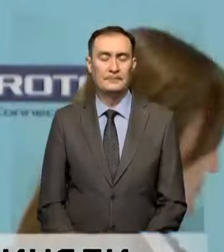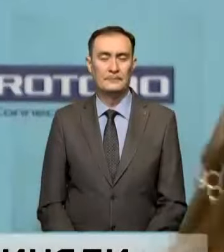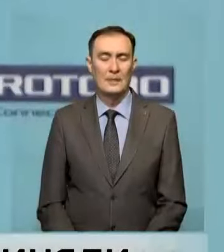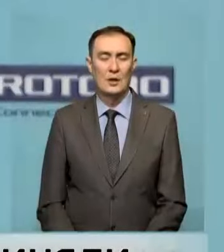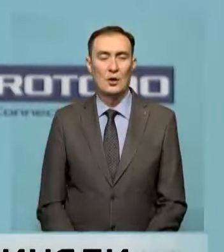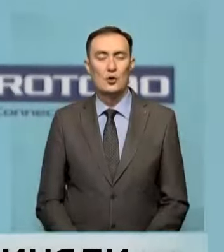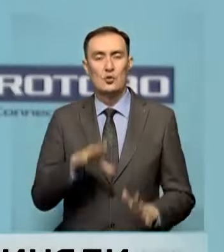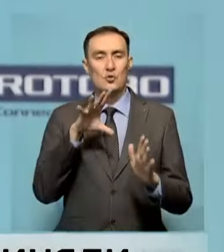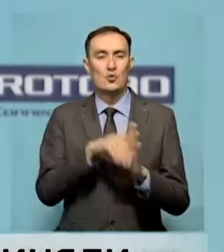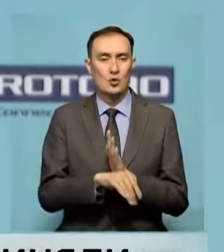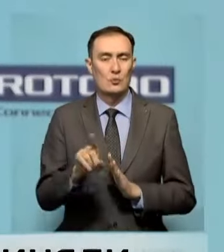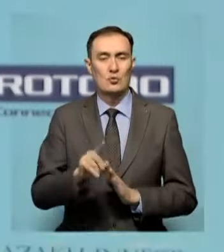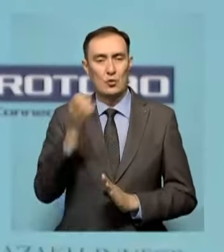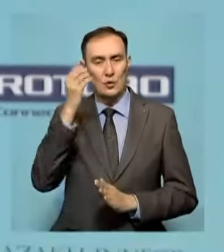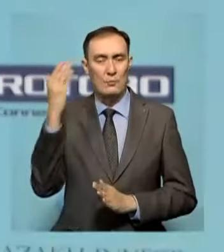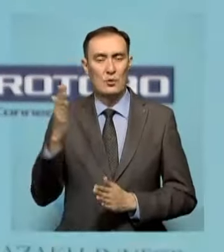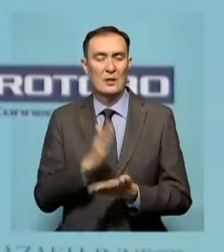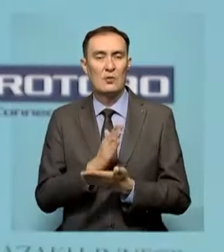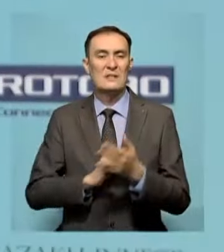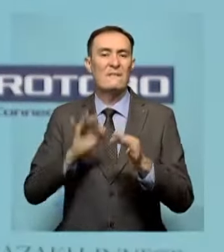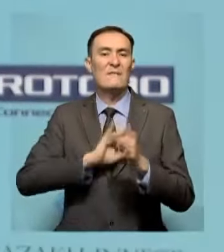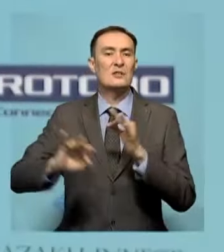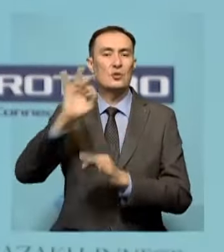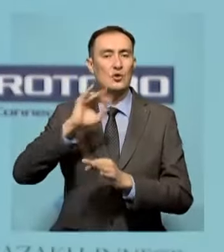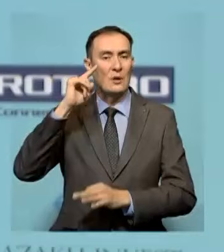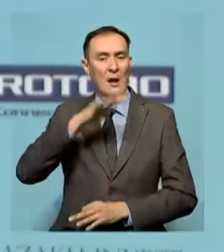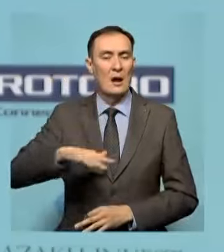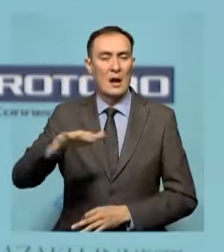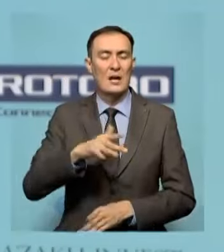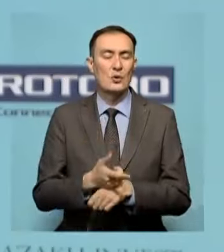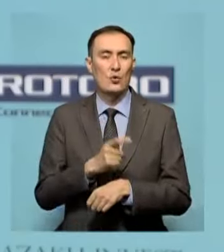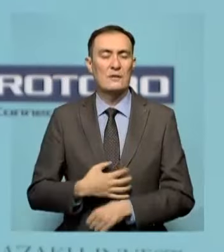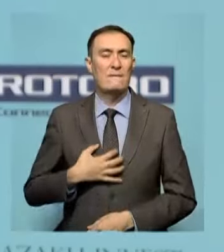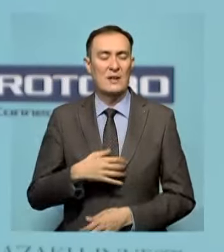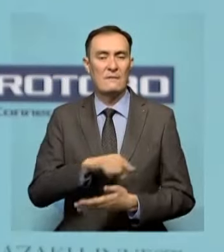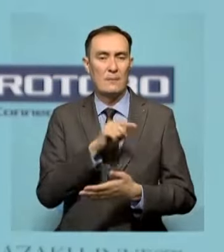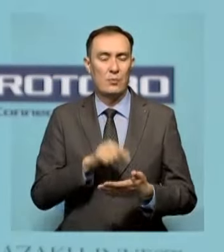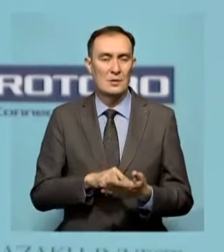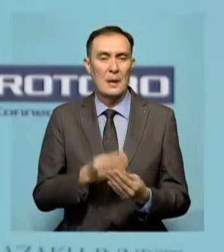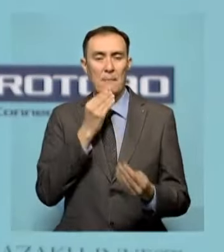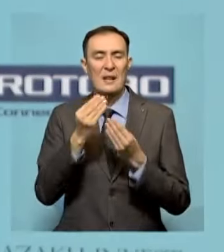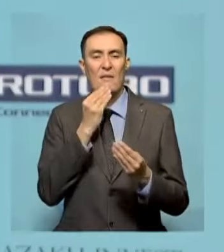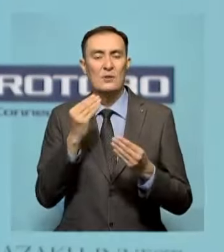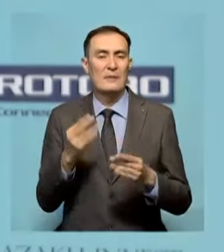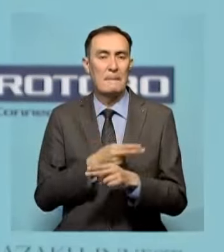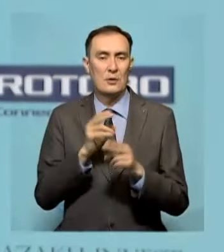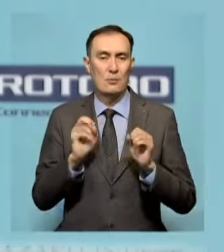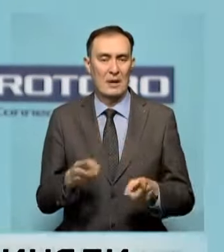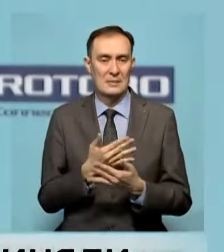С учетом того, что Япония находится в Восточной Азии, очень актуальным становится вопрос продовольственной